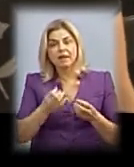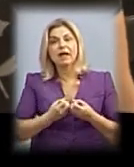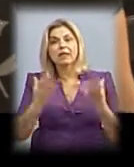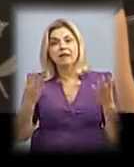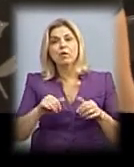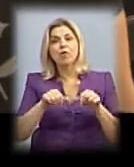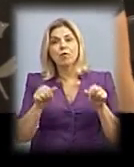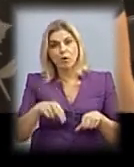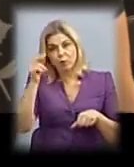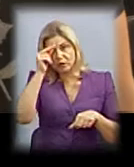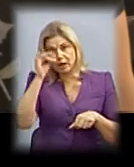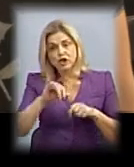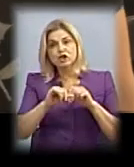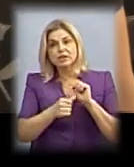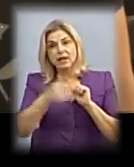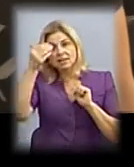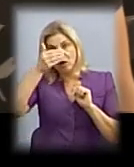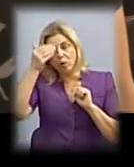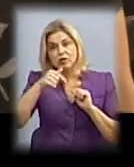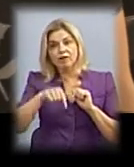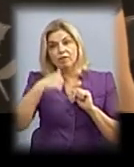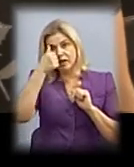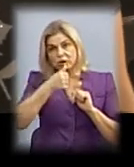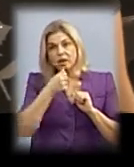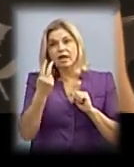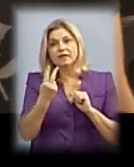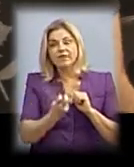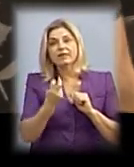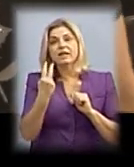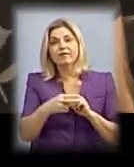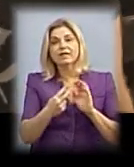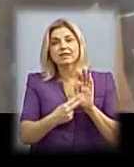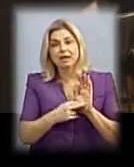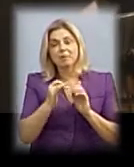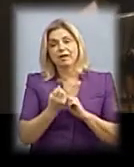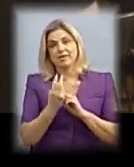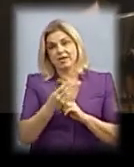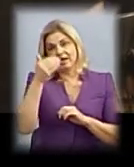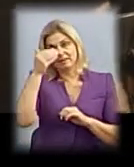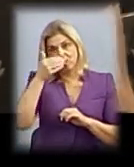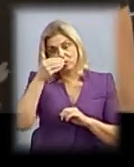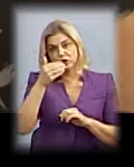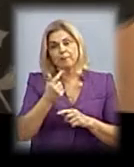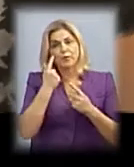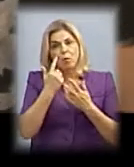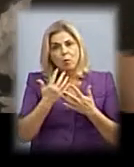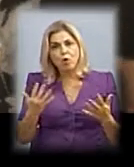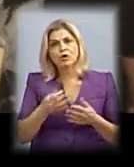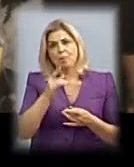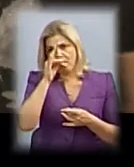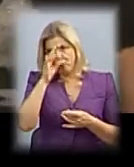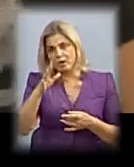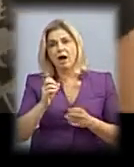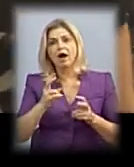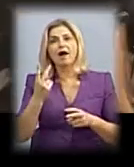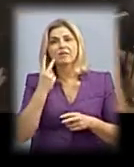навчання і 16 на заочну, то в цьому році 227 на денну і 12 на заочну. Найбільшою популярністю, як і завжди,